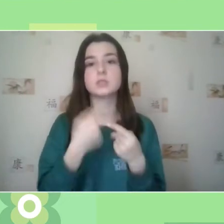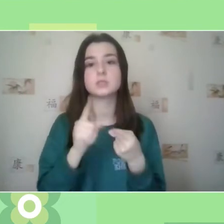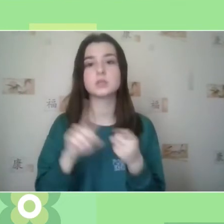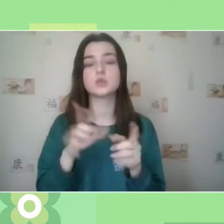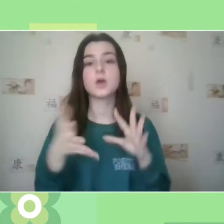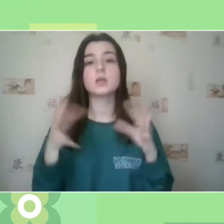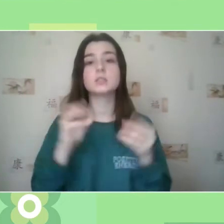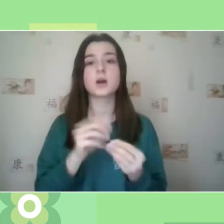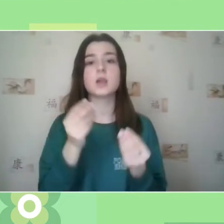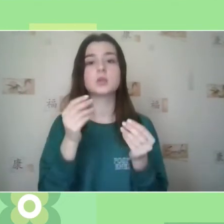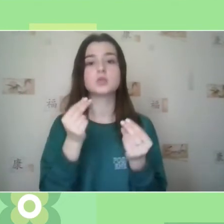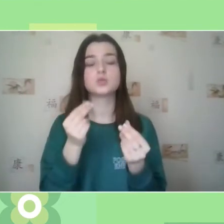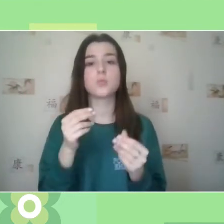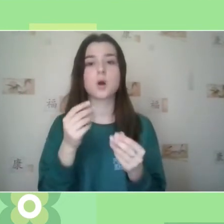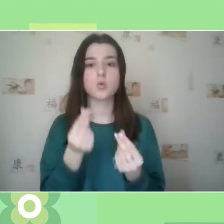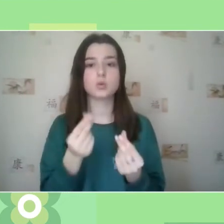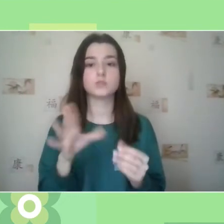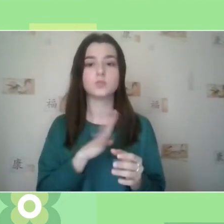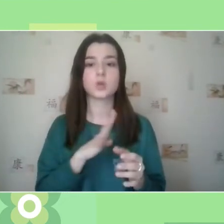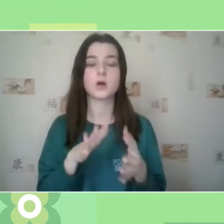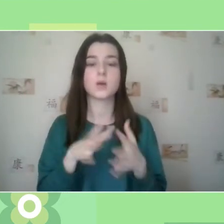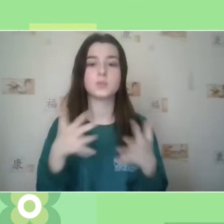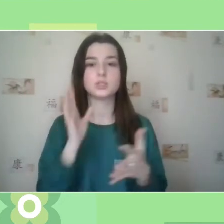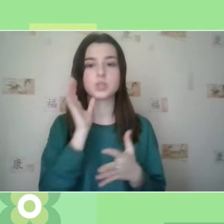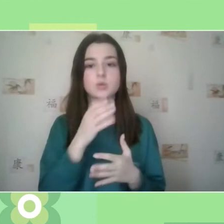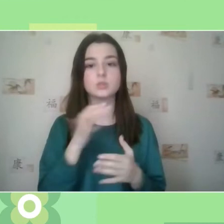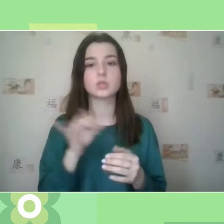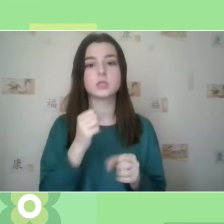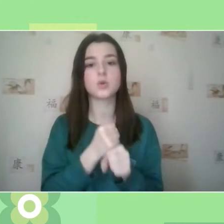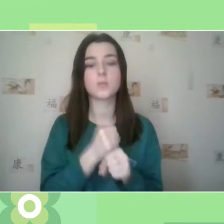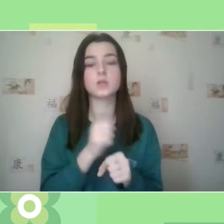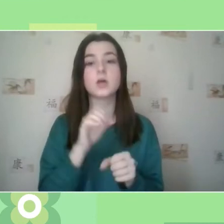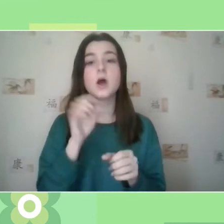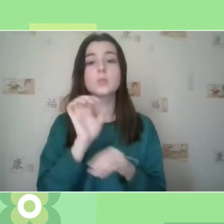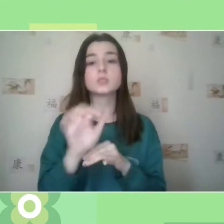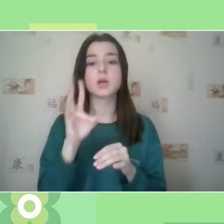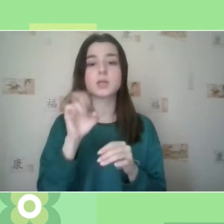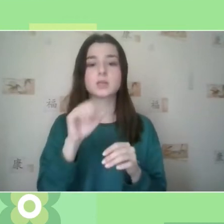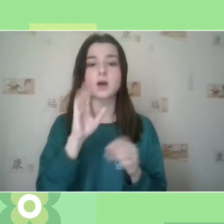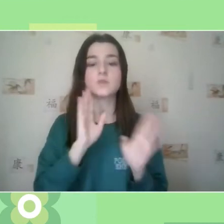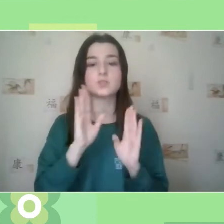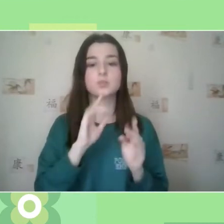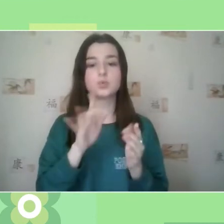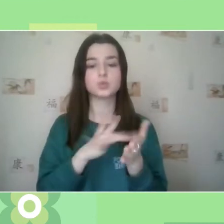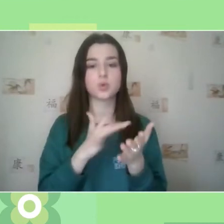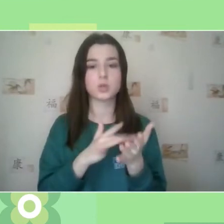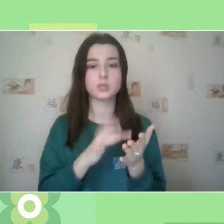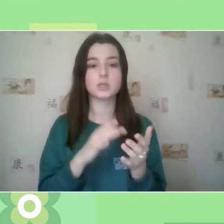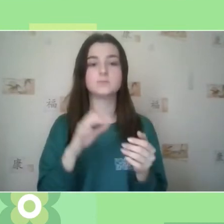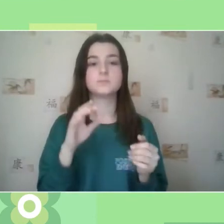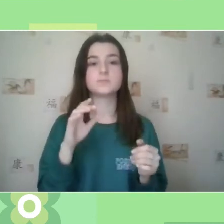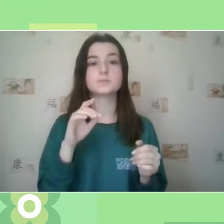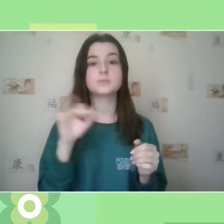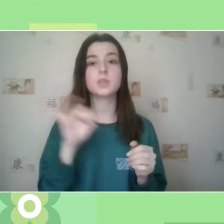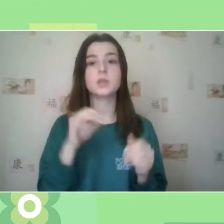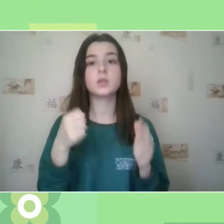коштів була серйозною. До речі, на всіх цих слайдах я робила посиланнячко на фейсбук-сторінки або на сайти тих організацій, про які я згадую,